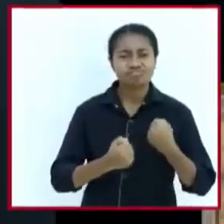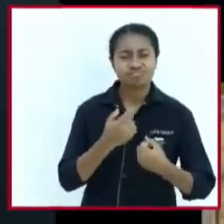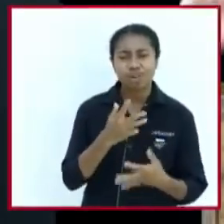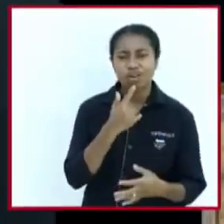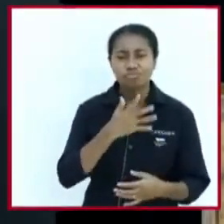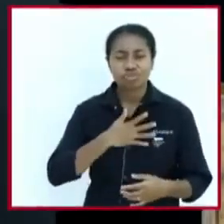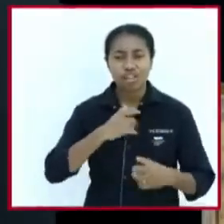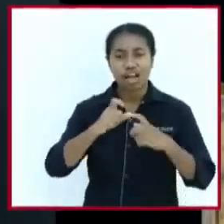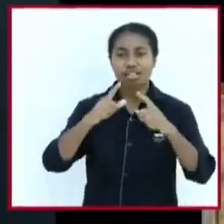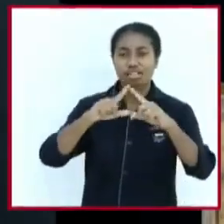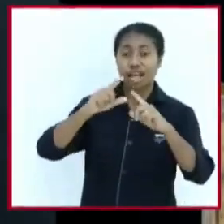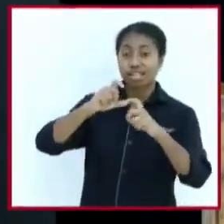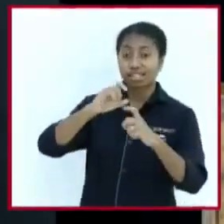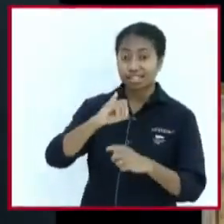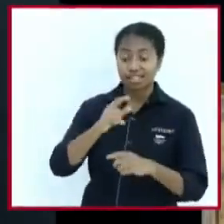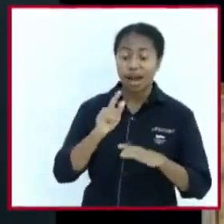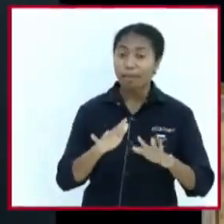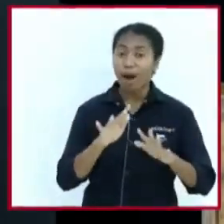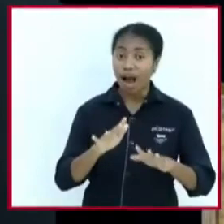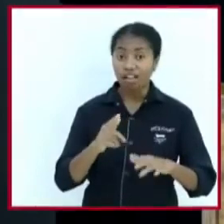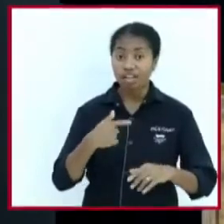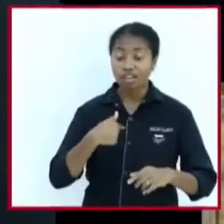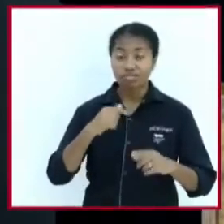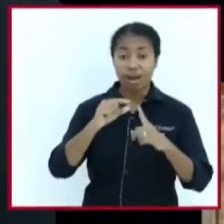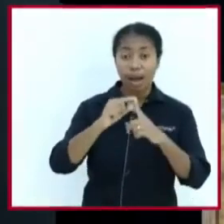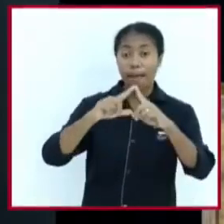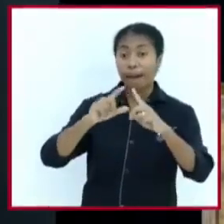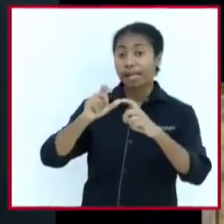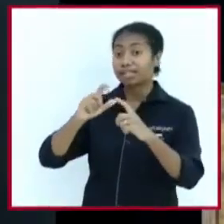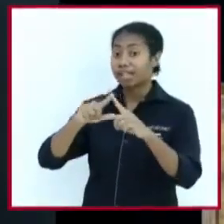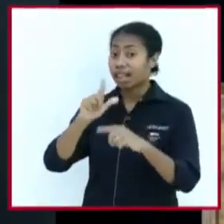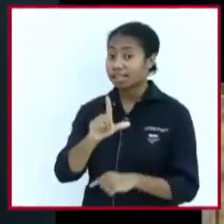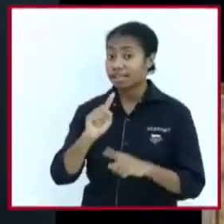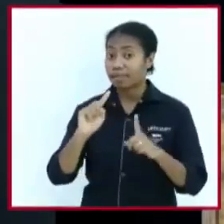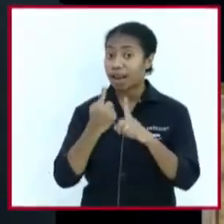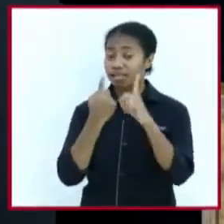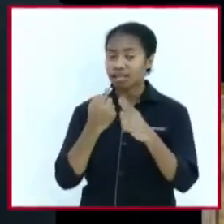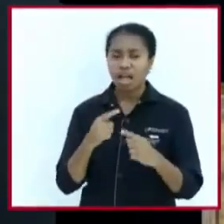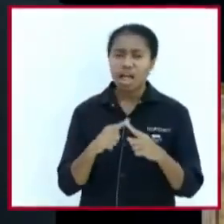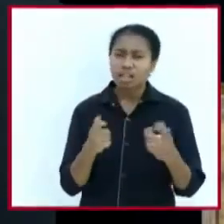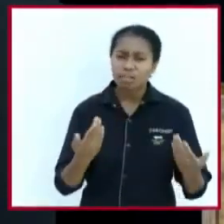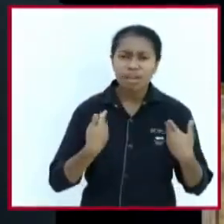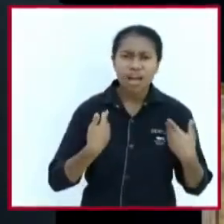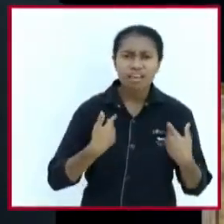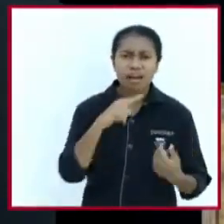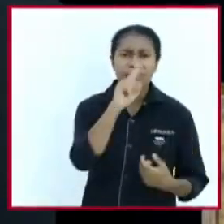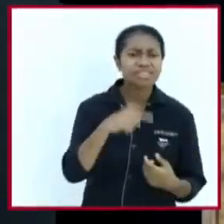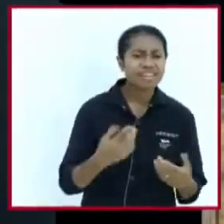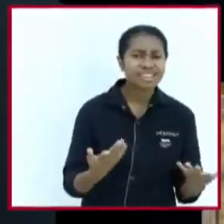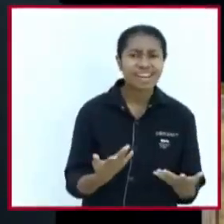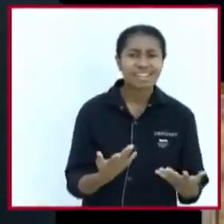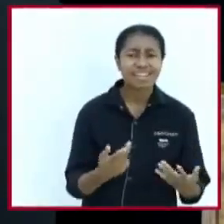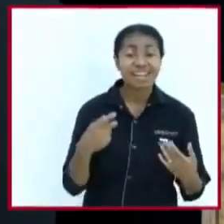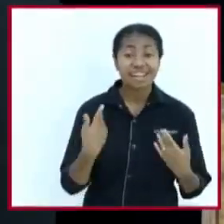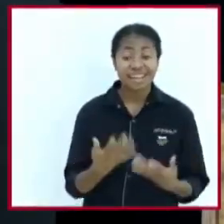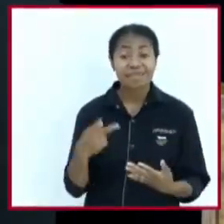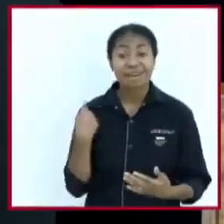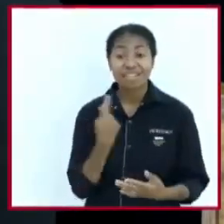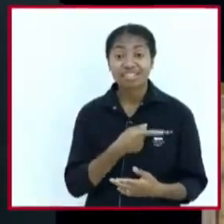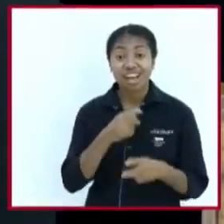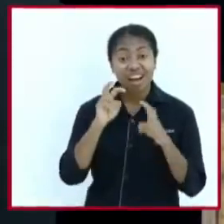seksinya banyak gitu jadi pasal 11 itu Hai tapi pertanyaannya Kenapa kita perlu